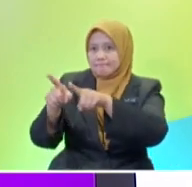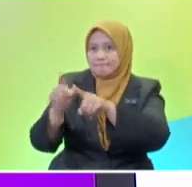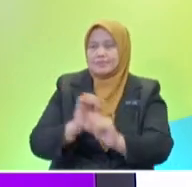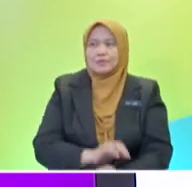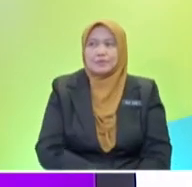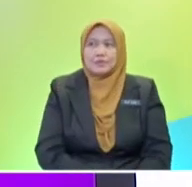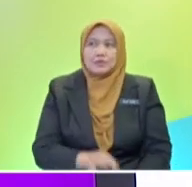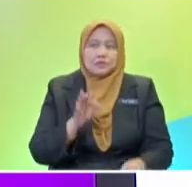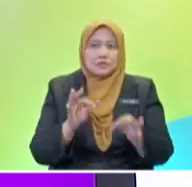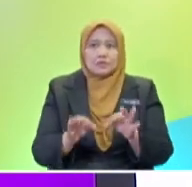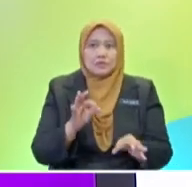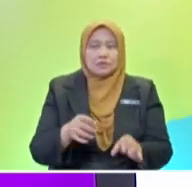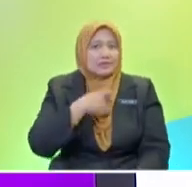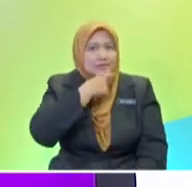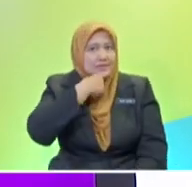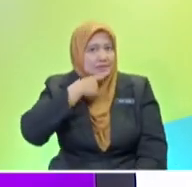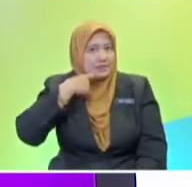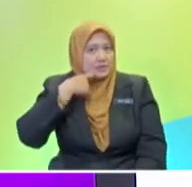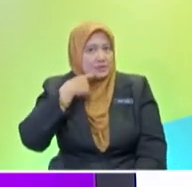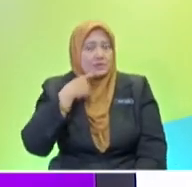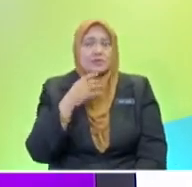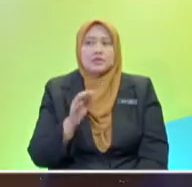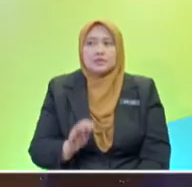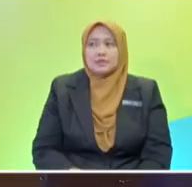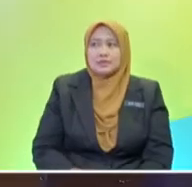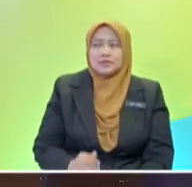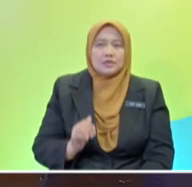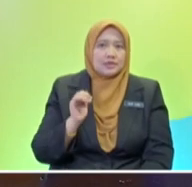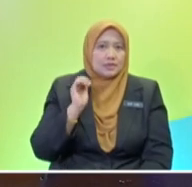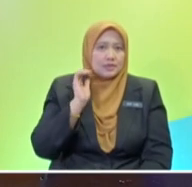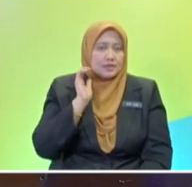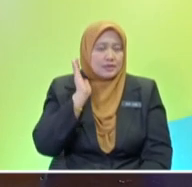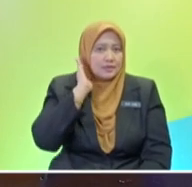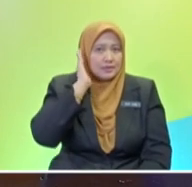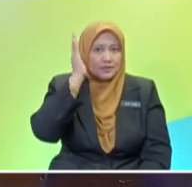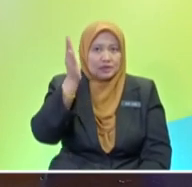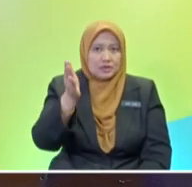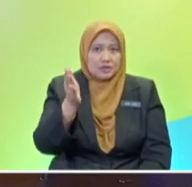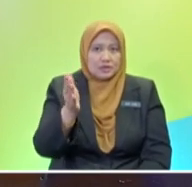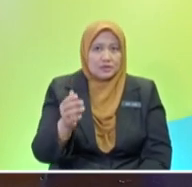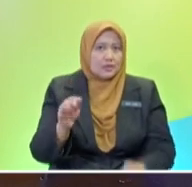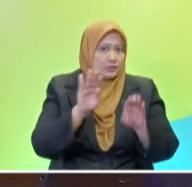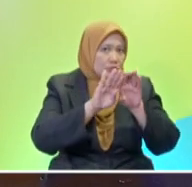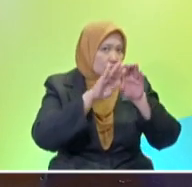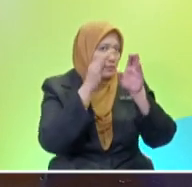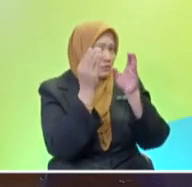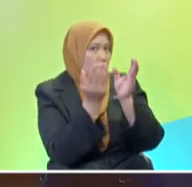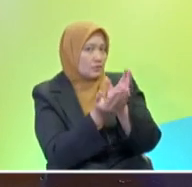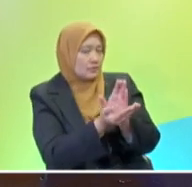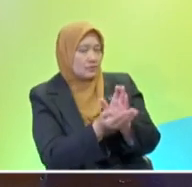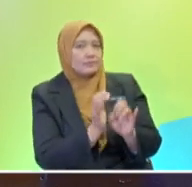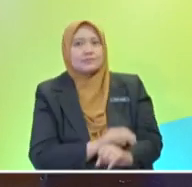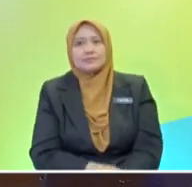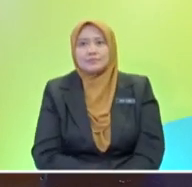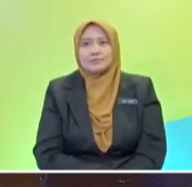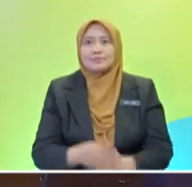tergulung. Rupanya daun ni kalau dia dah layu, dia gulung ke? Dia menggulung. Dia menggulungkan dirinya kan? Tertidur. Ada tak contoh lain? Contoh